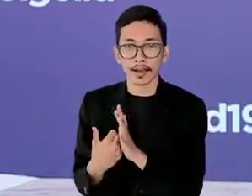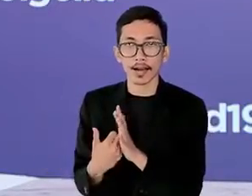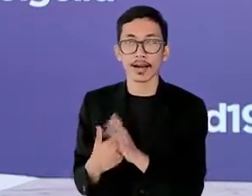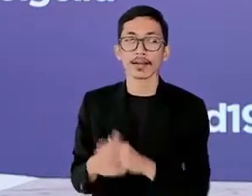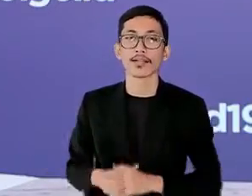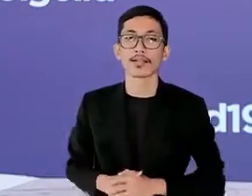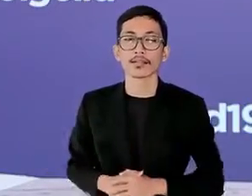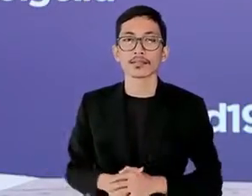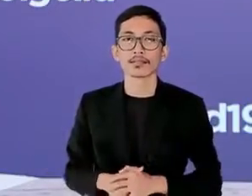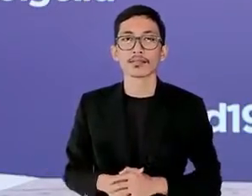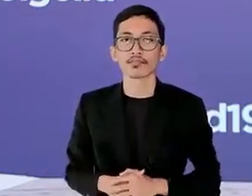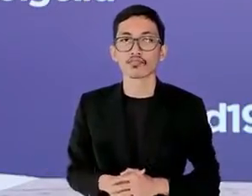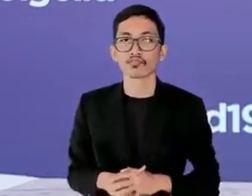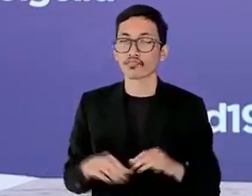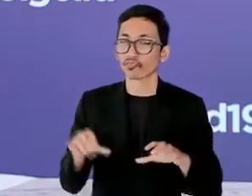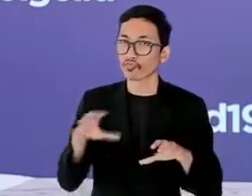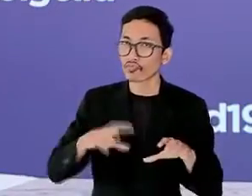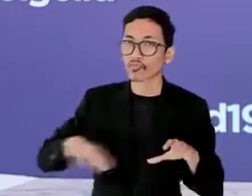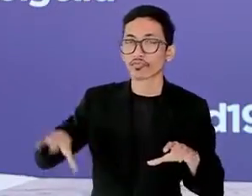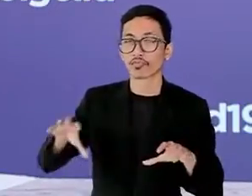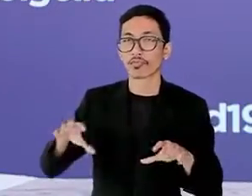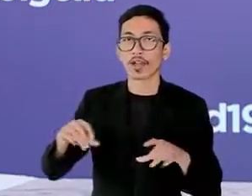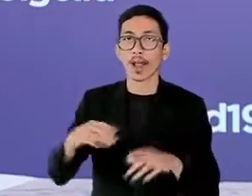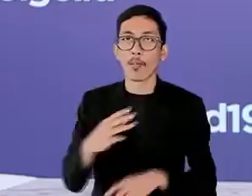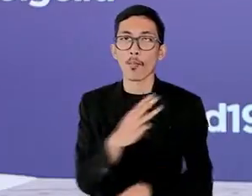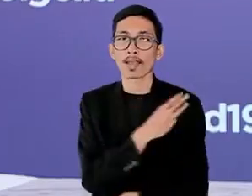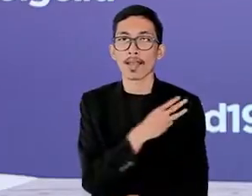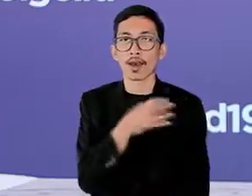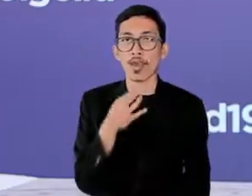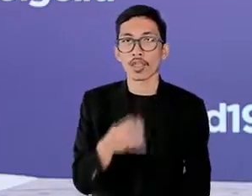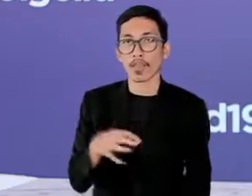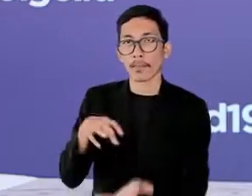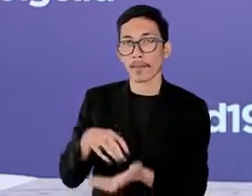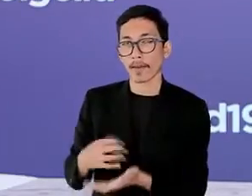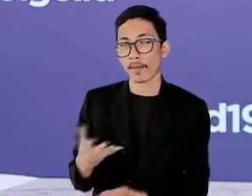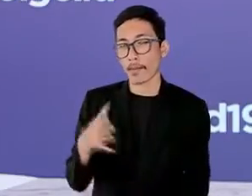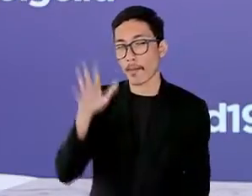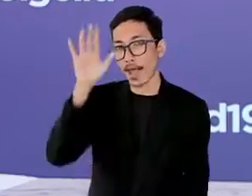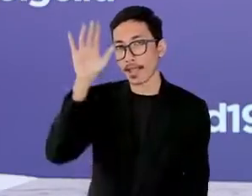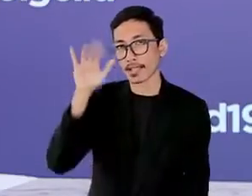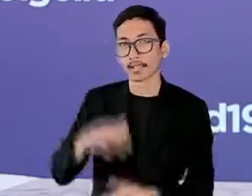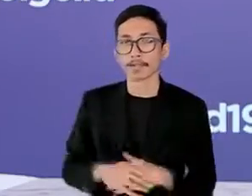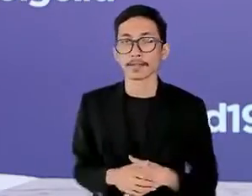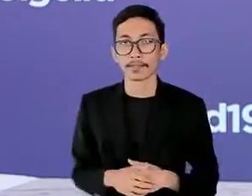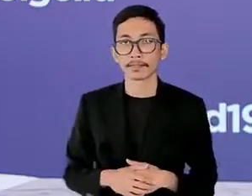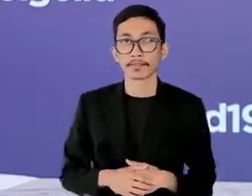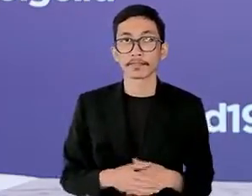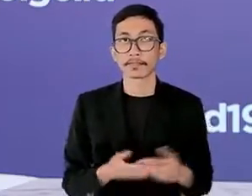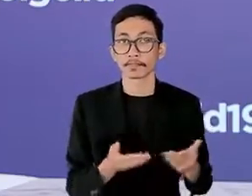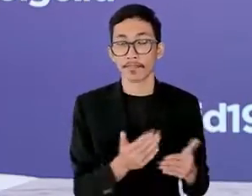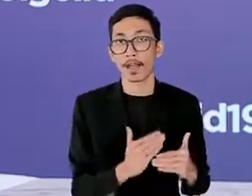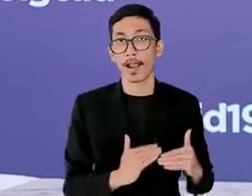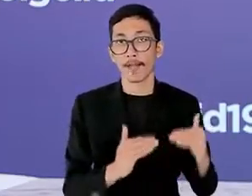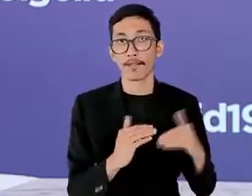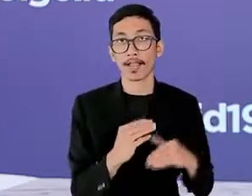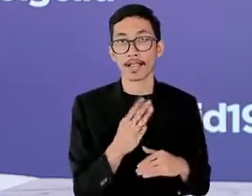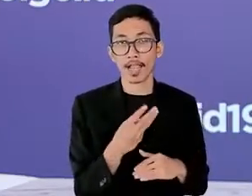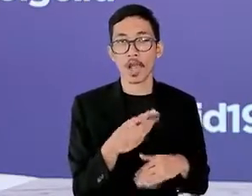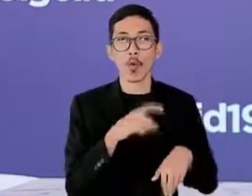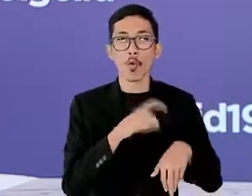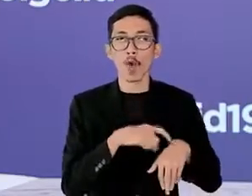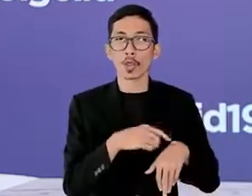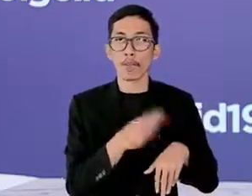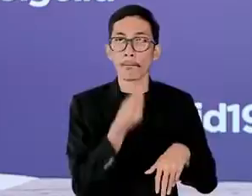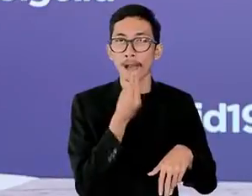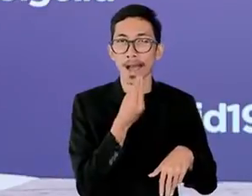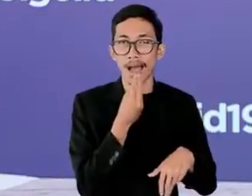kota di provinsi Bali i Hai secara khusus bagi daerah level 3 durasi waktu makan di